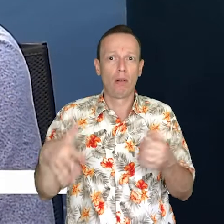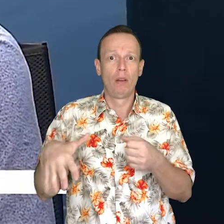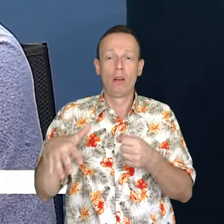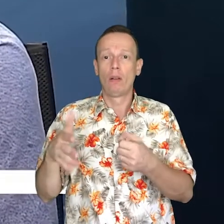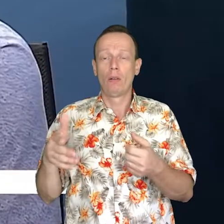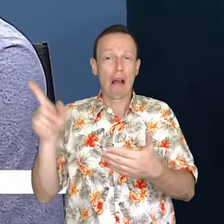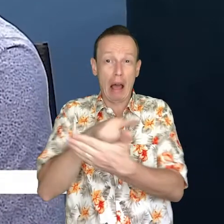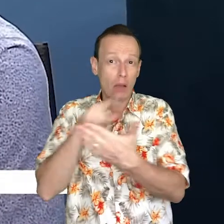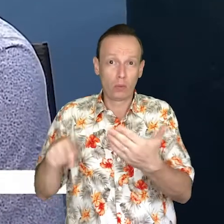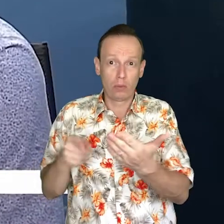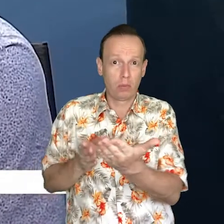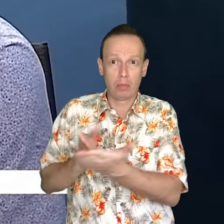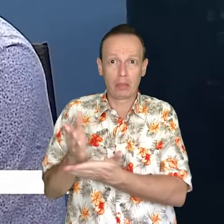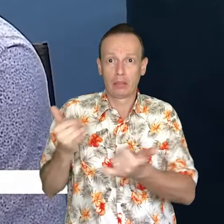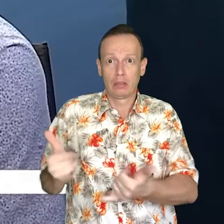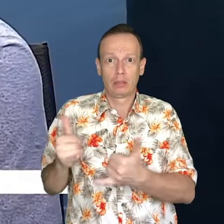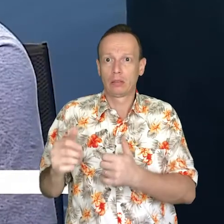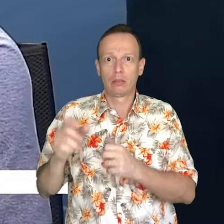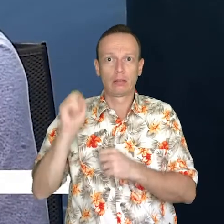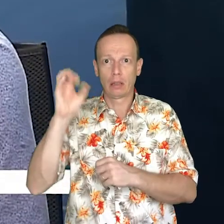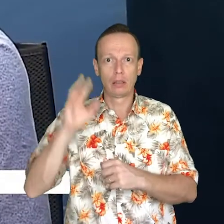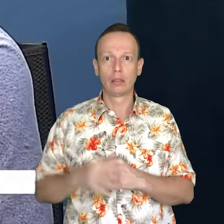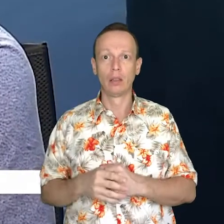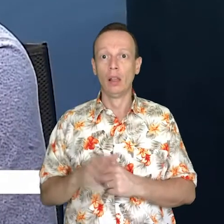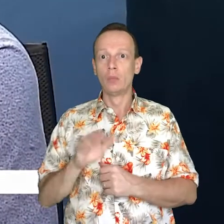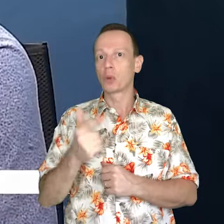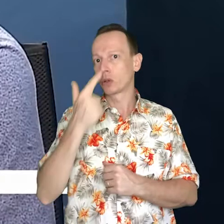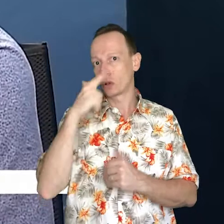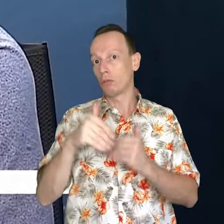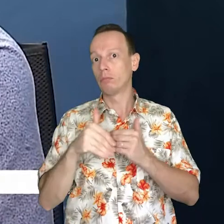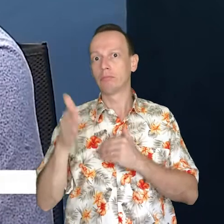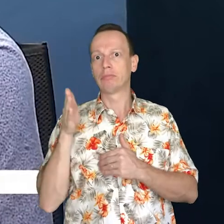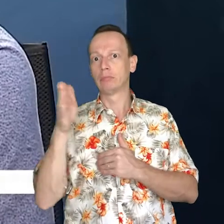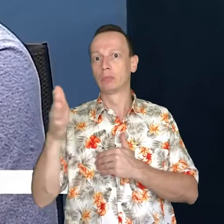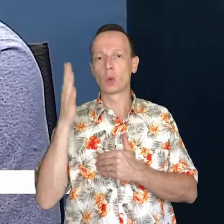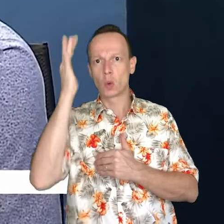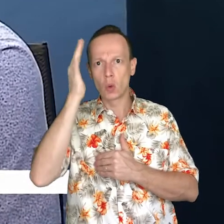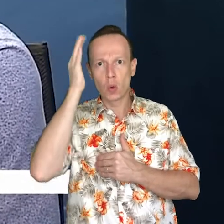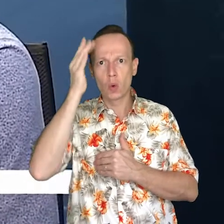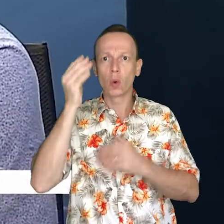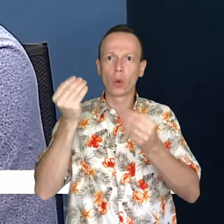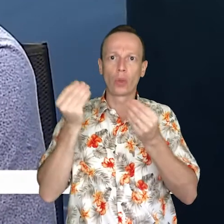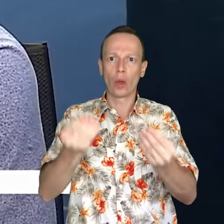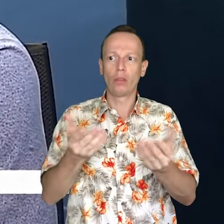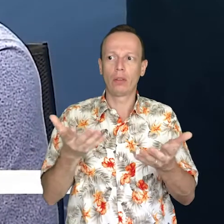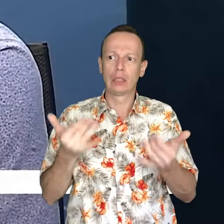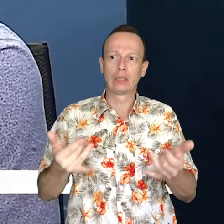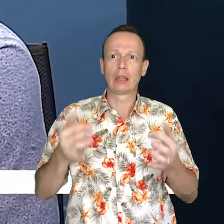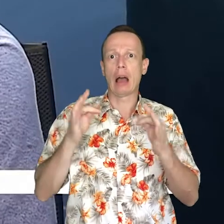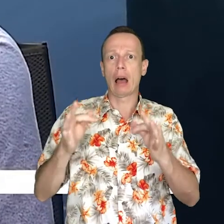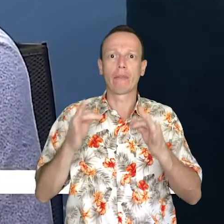même carrément, je dirais, annulés sur le trafic. Et ça, je pense que ça va vraiment perturber